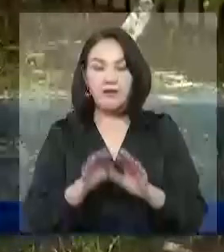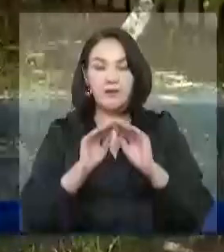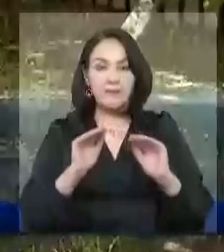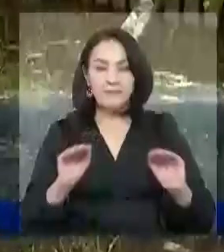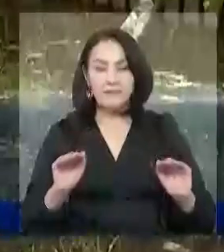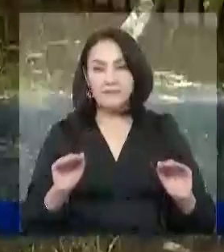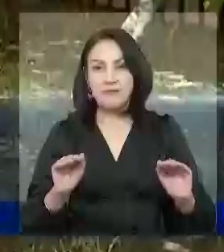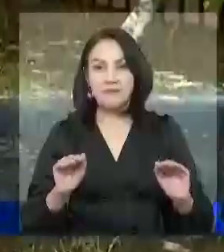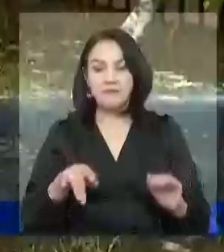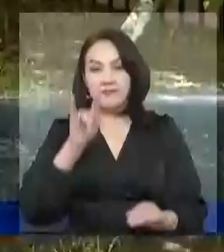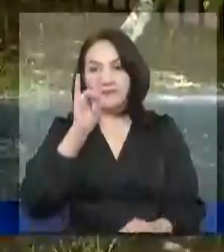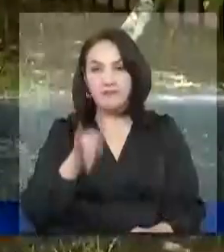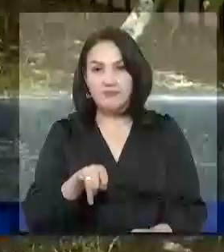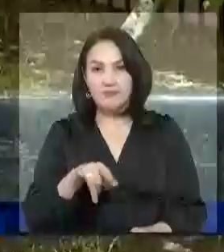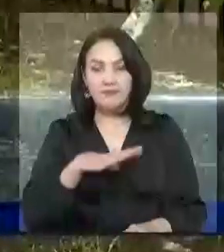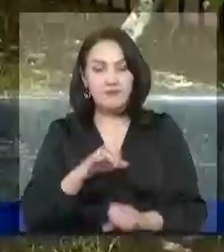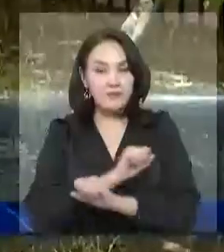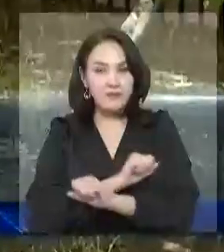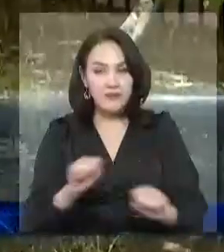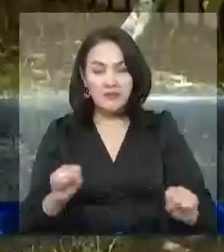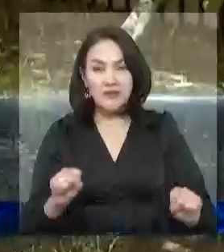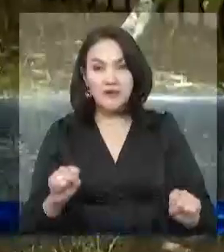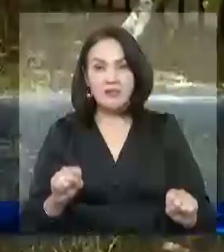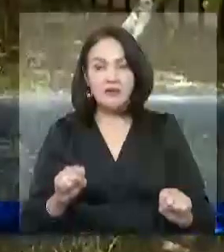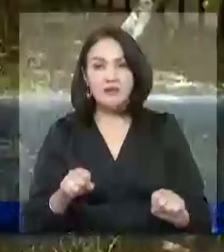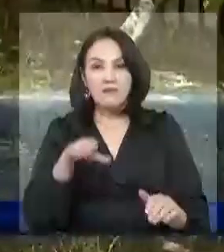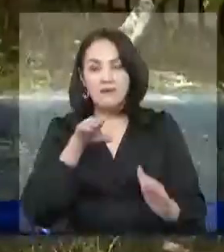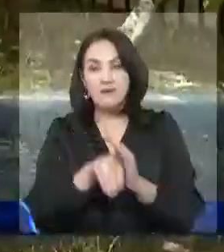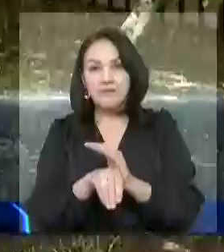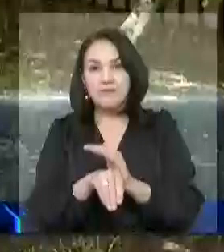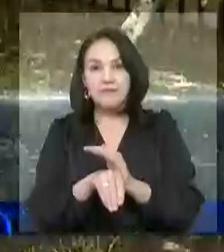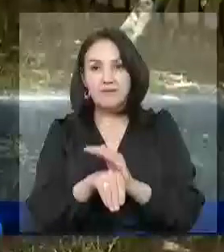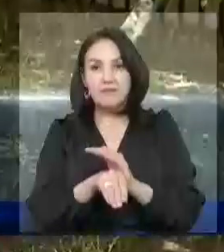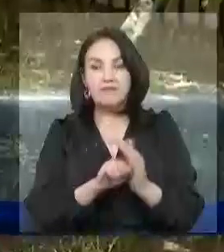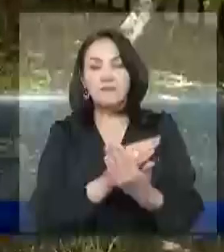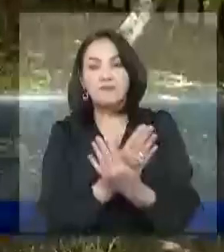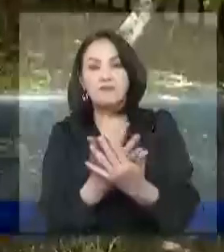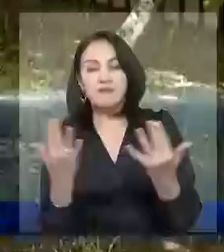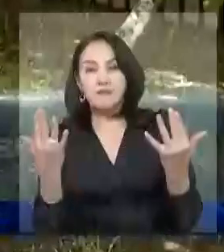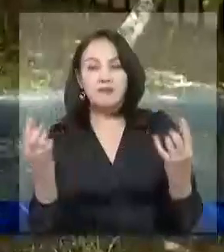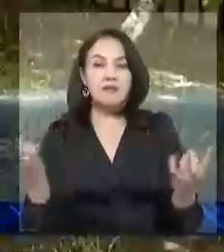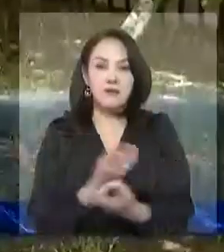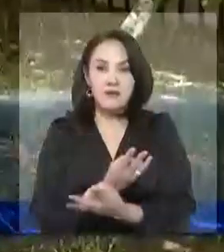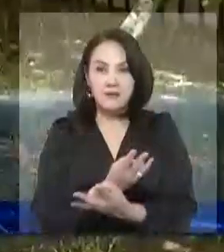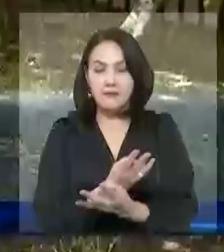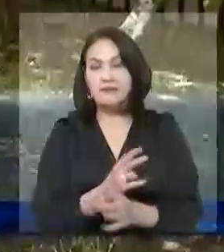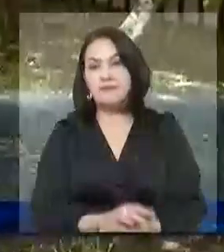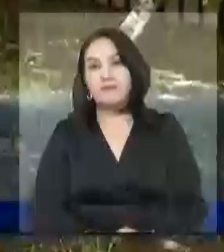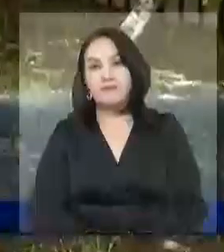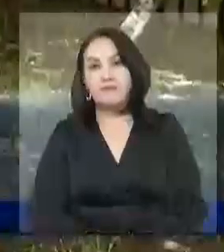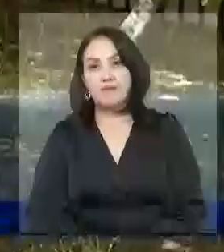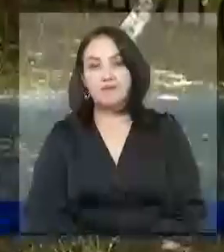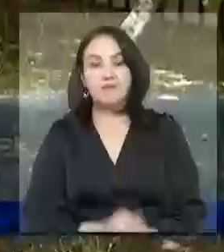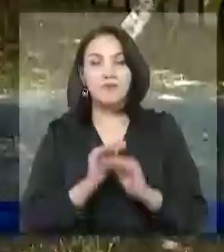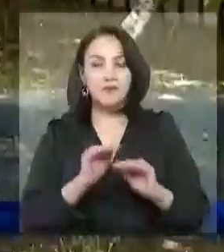балдарды терезелерін болдырмау мақсатында терезеге қосымша жабдықтар орнату, сонымен қатар